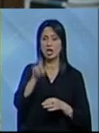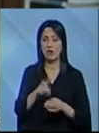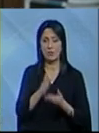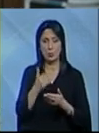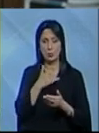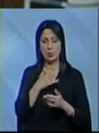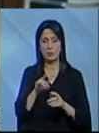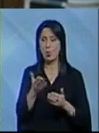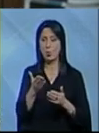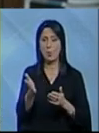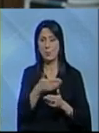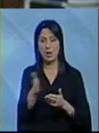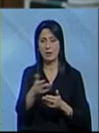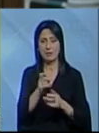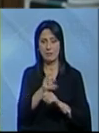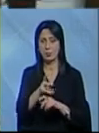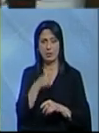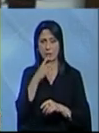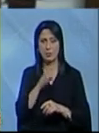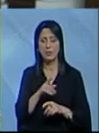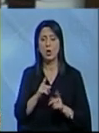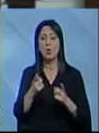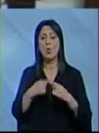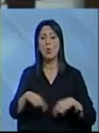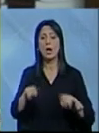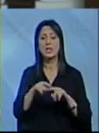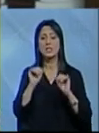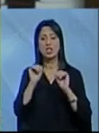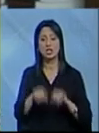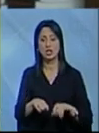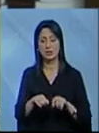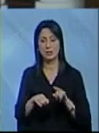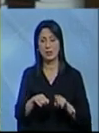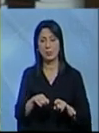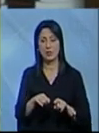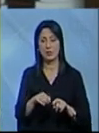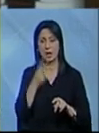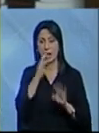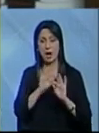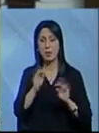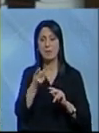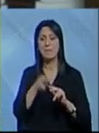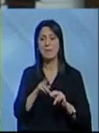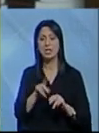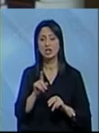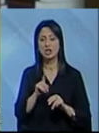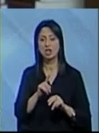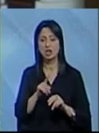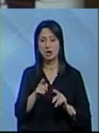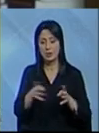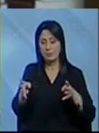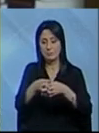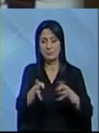და შეველევით რომელიმე თუნდაც ერთ თანამშრომელს. ორგანიზაცია შეიძლება გამოიხატოს იმაში, რომ